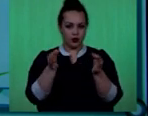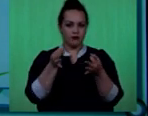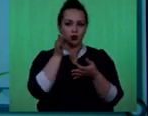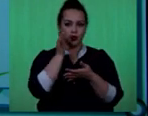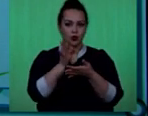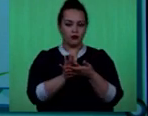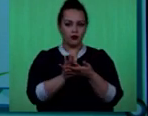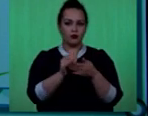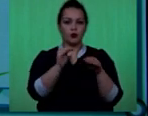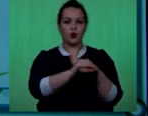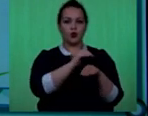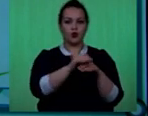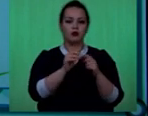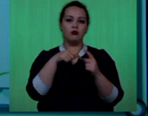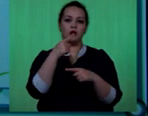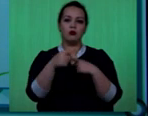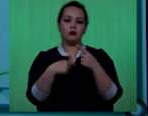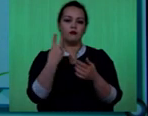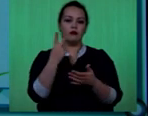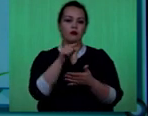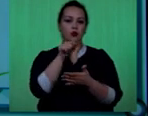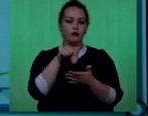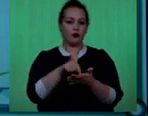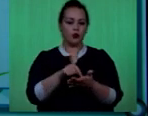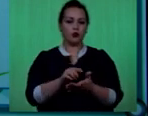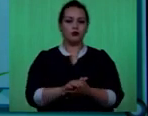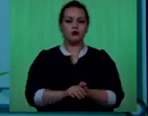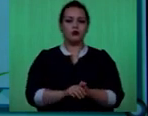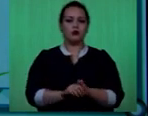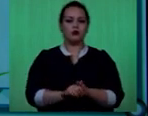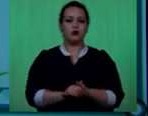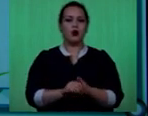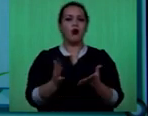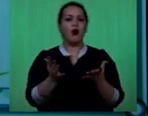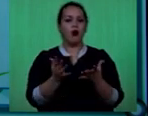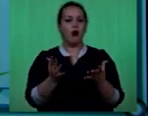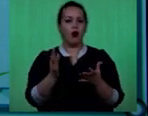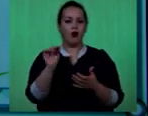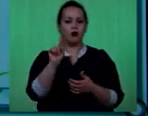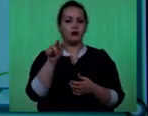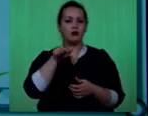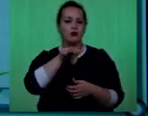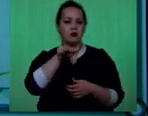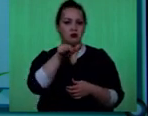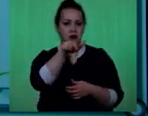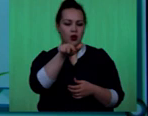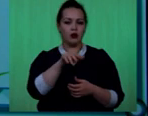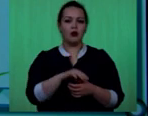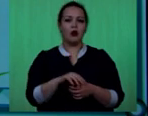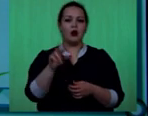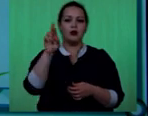молодцы переходим ко второму вопросу какая из данных змей является